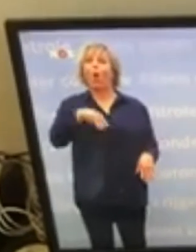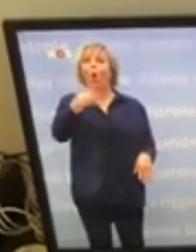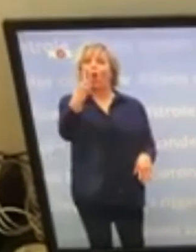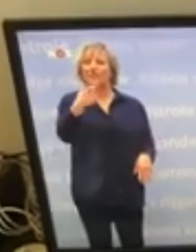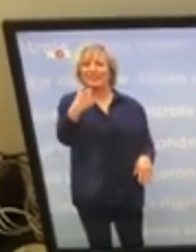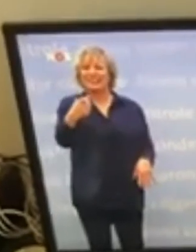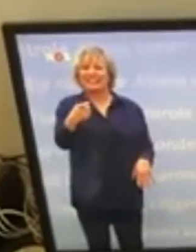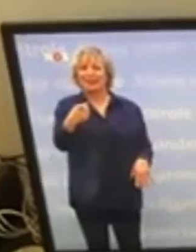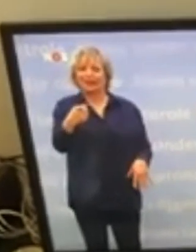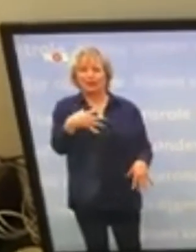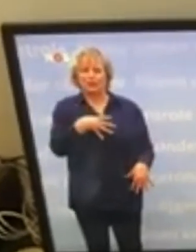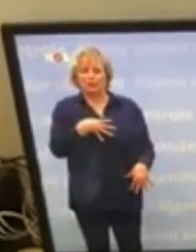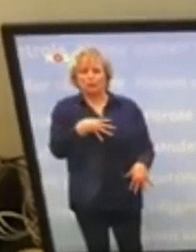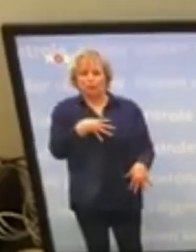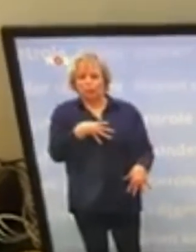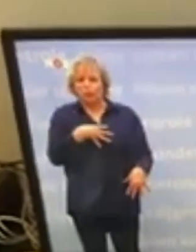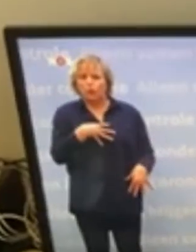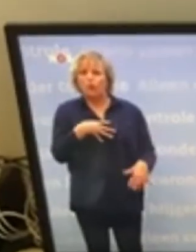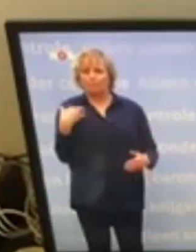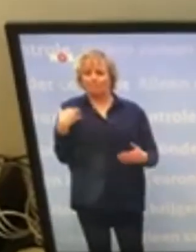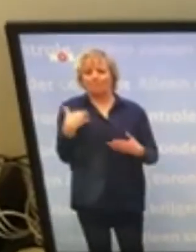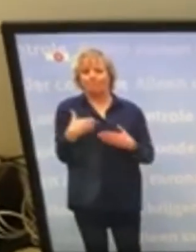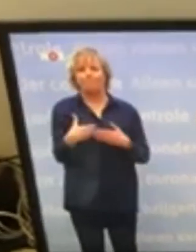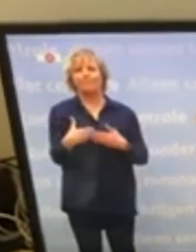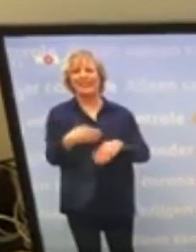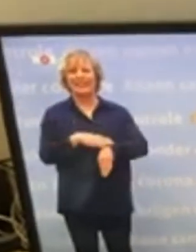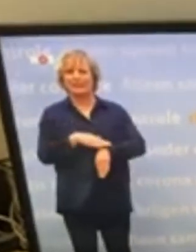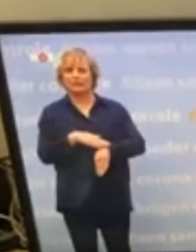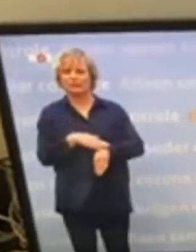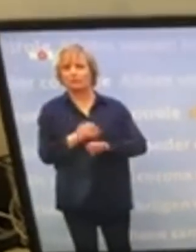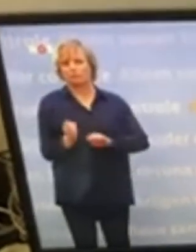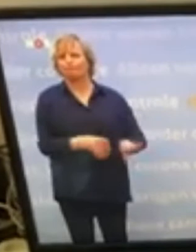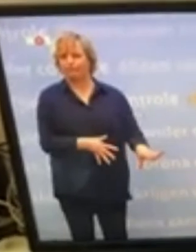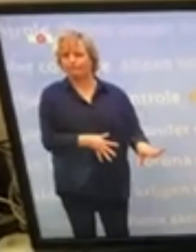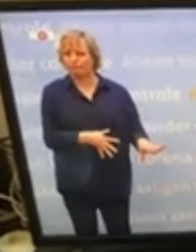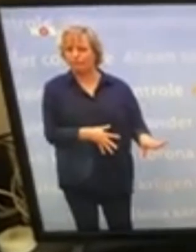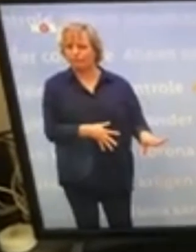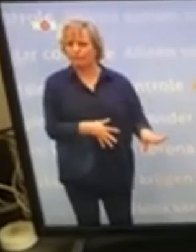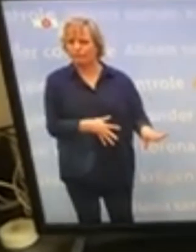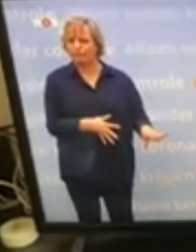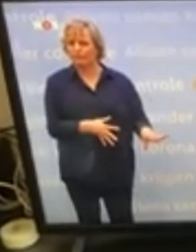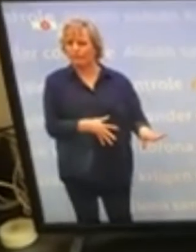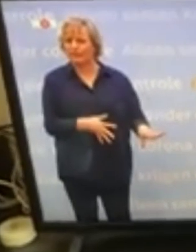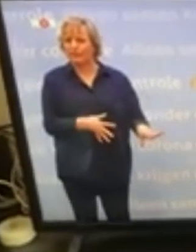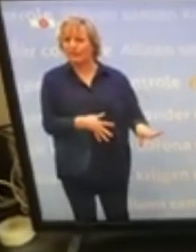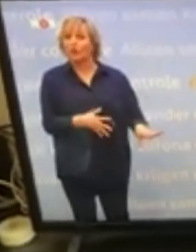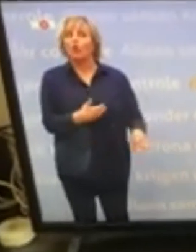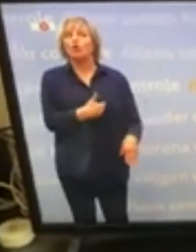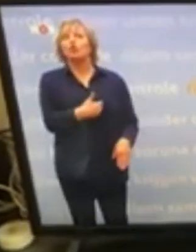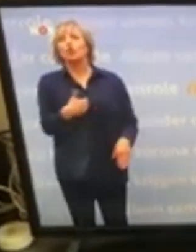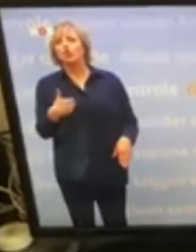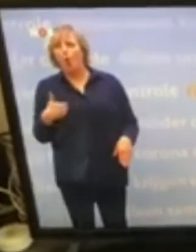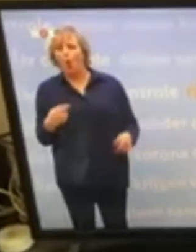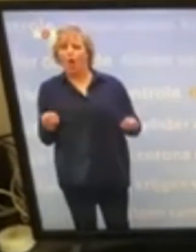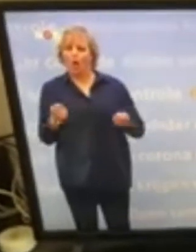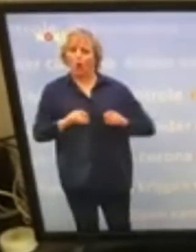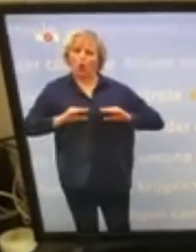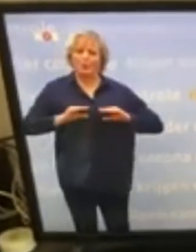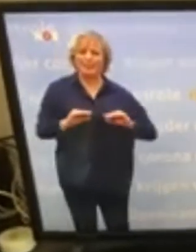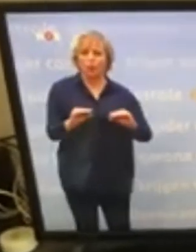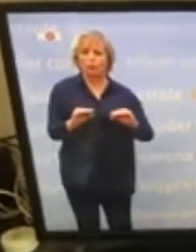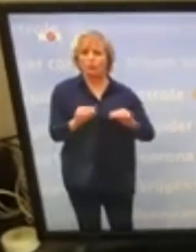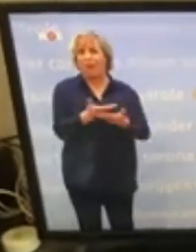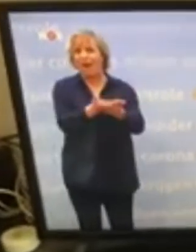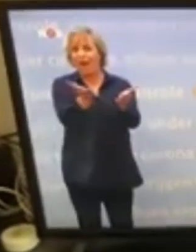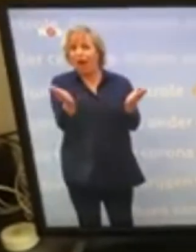kijken en zien dat we kostbare kansen hebben laten liggen. Dat we nog langer in een lockdown moeten blijven terwijl we zo